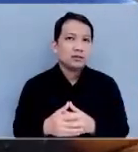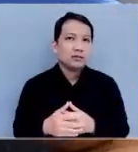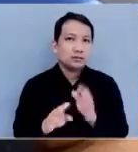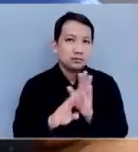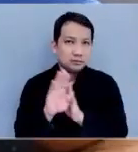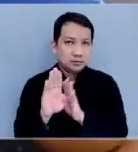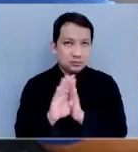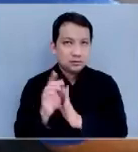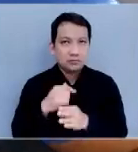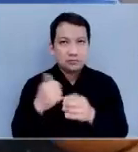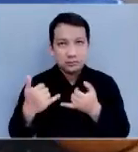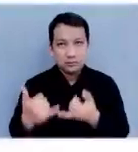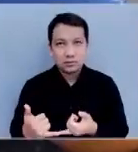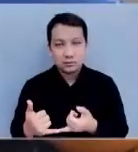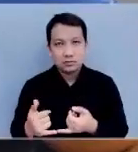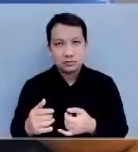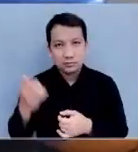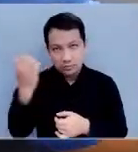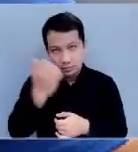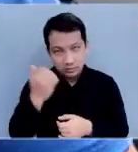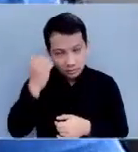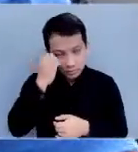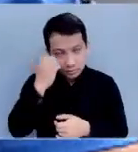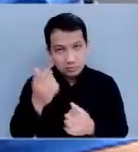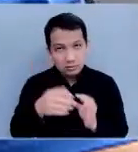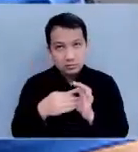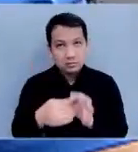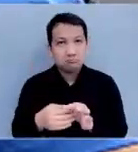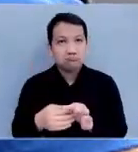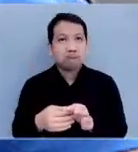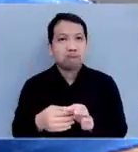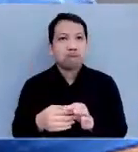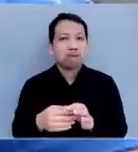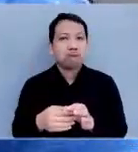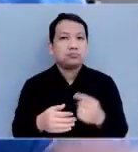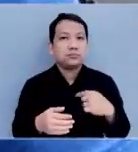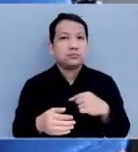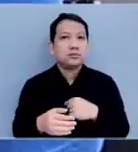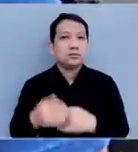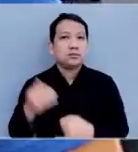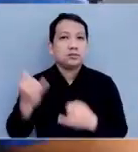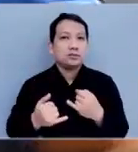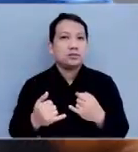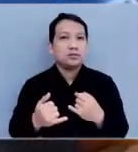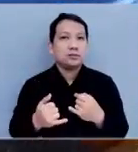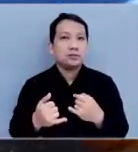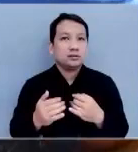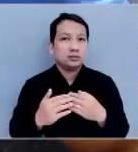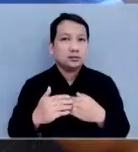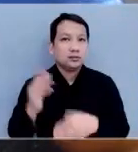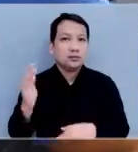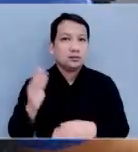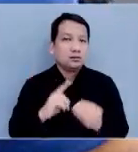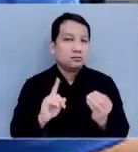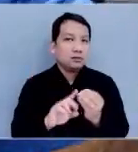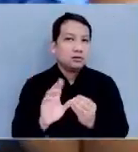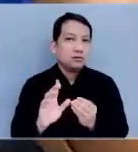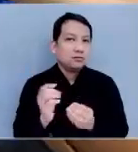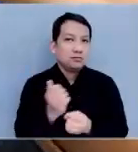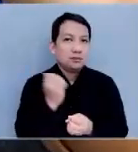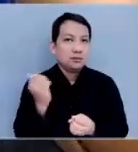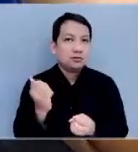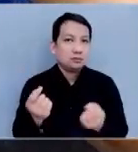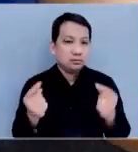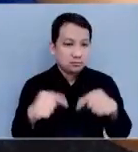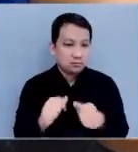improving on the gains that we made in Europe and finally assimilating the others. Like today